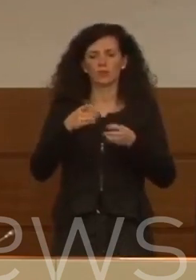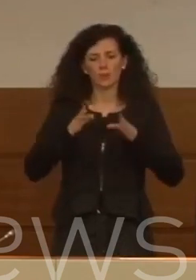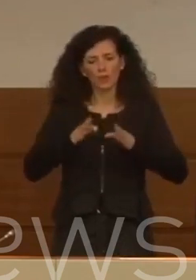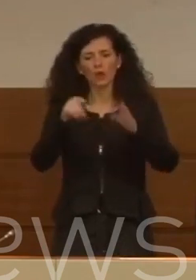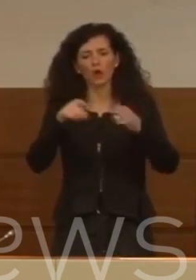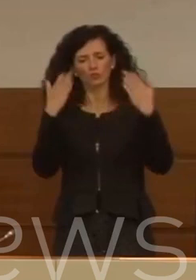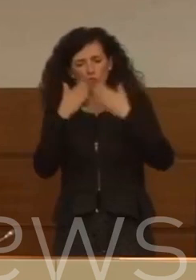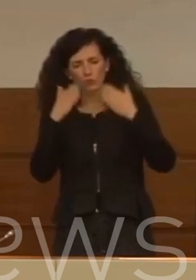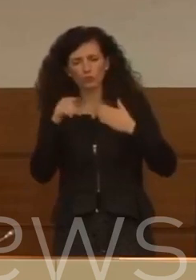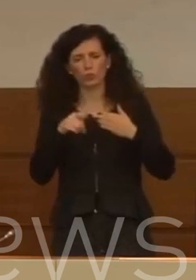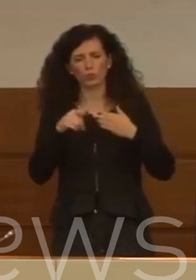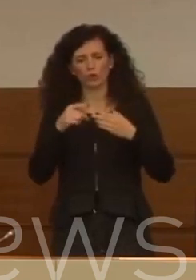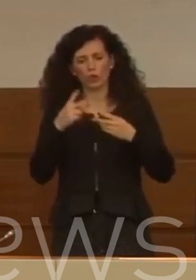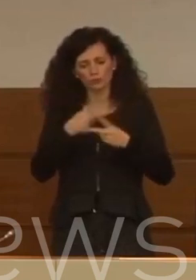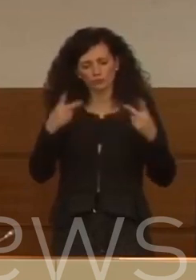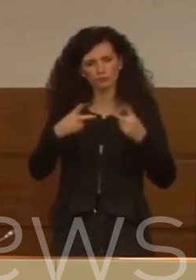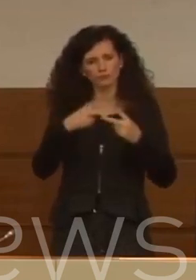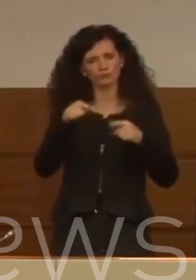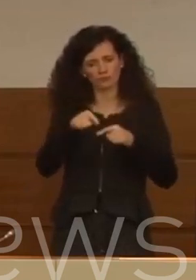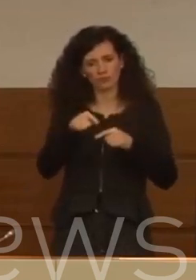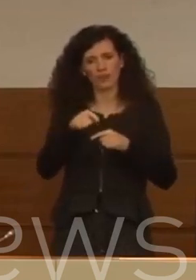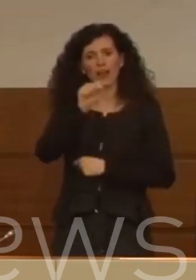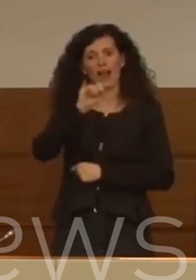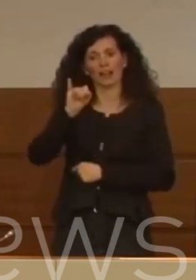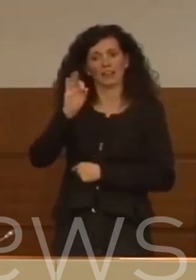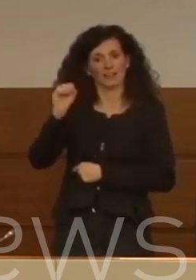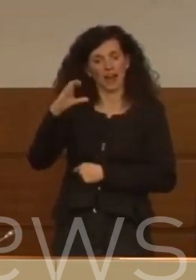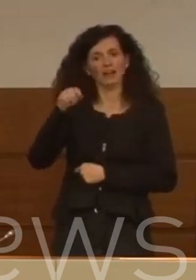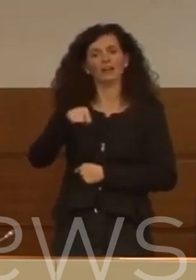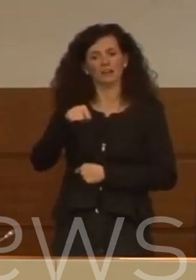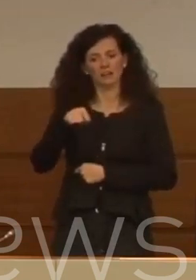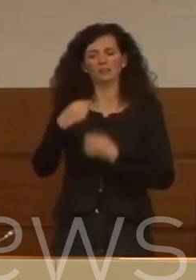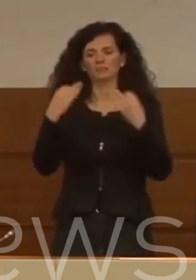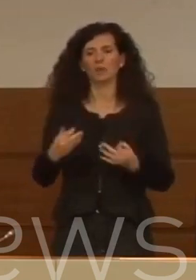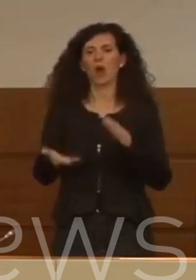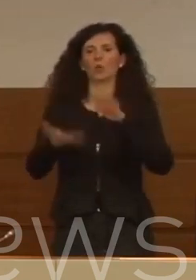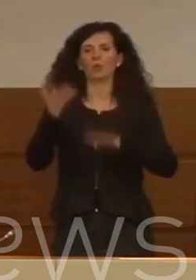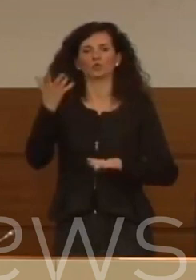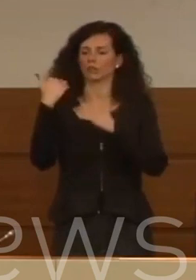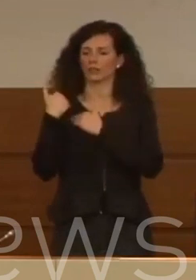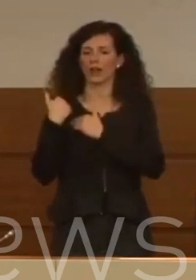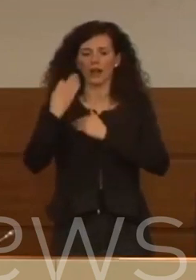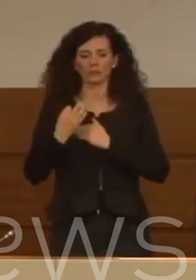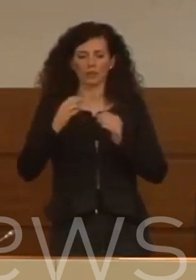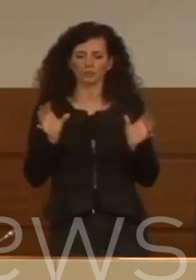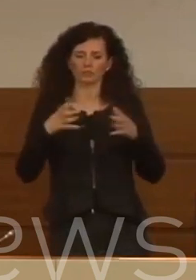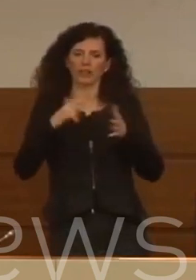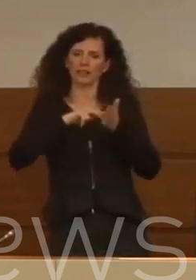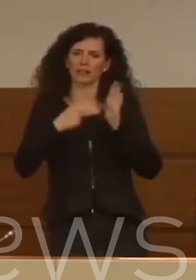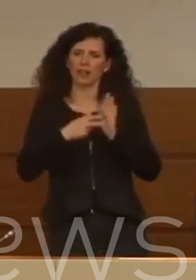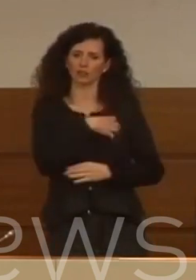studi haifa avrà maggiore autorità nella sua commissione tecnico scientifica per